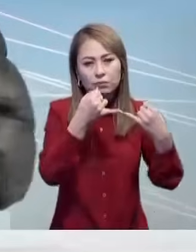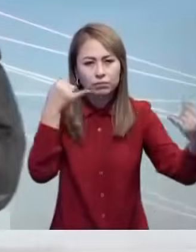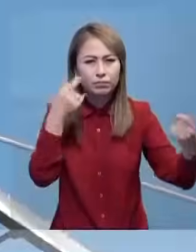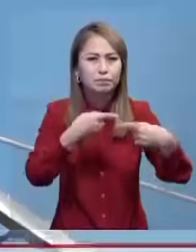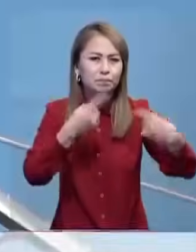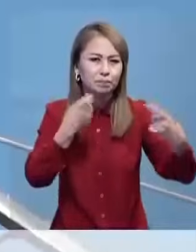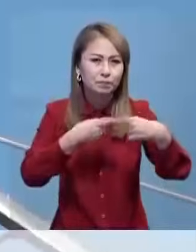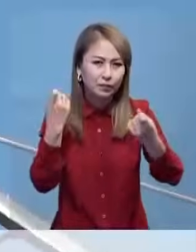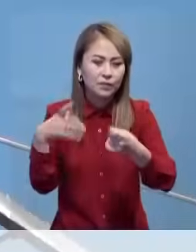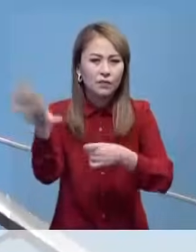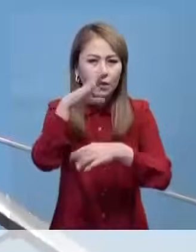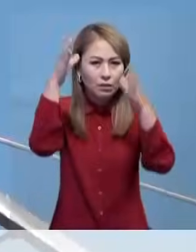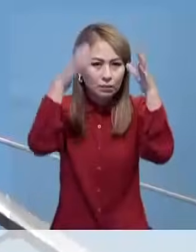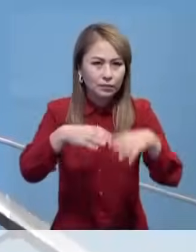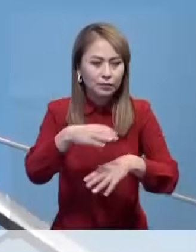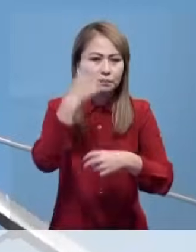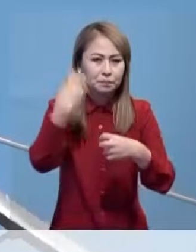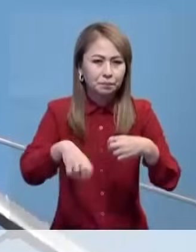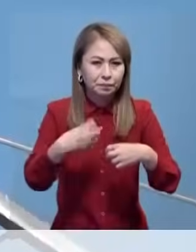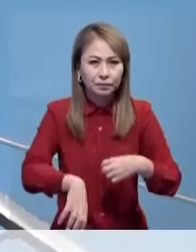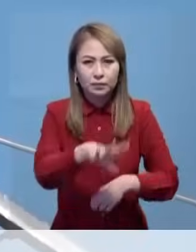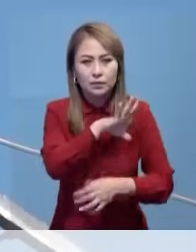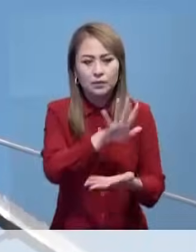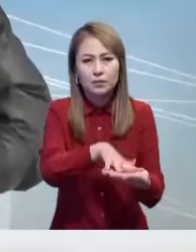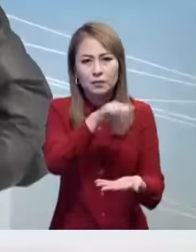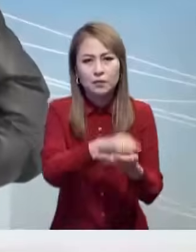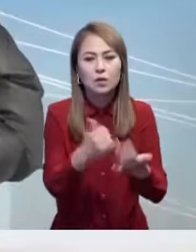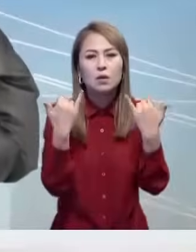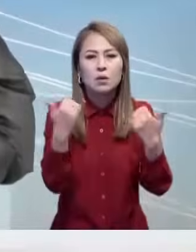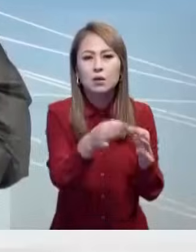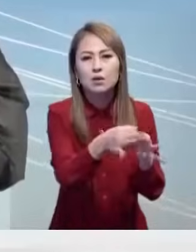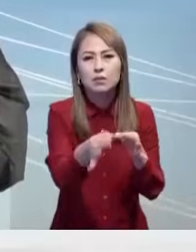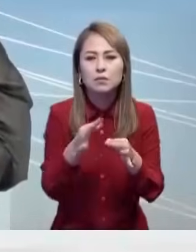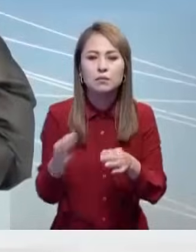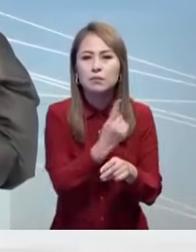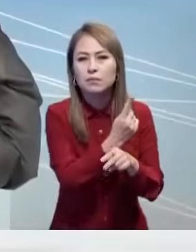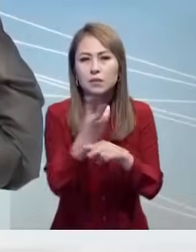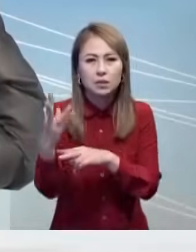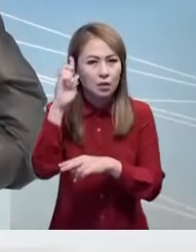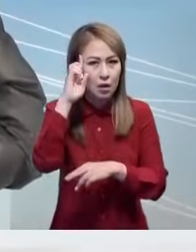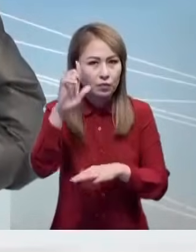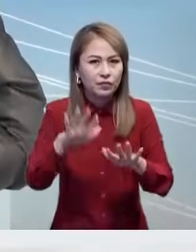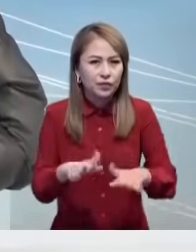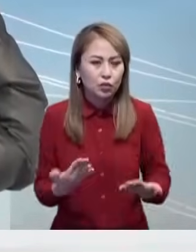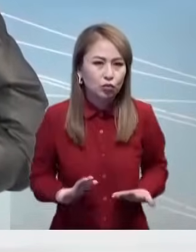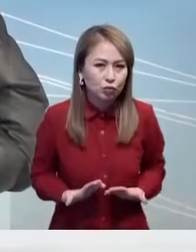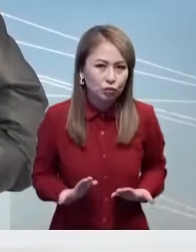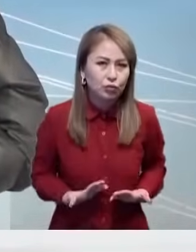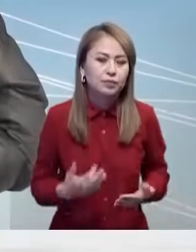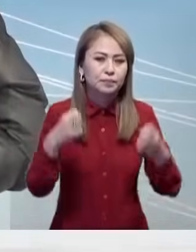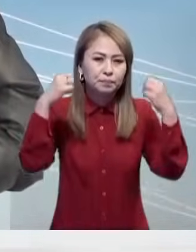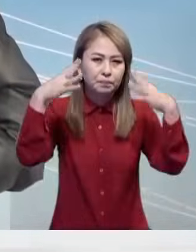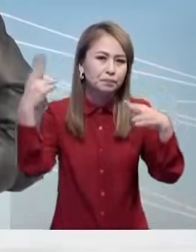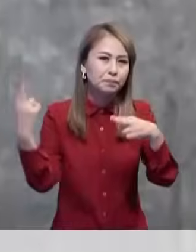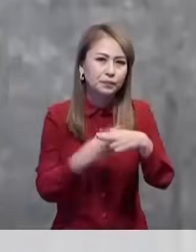үзіп тіпті бағандарды да қиратып тастаған. Салдарынан қазір аймақта бірнеше елді мекеннің тұрғындары